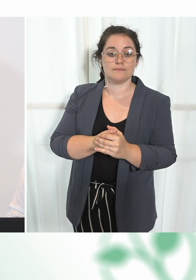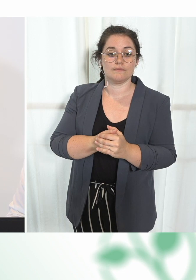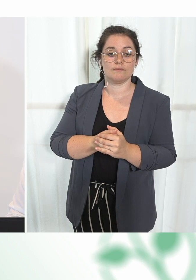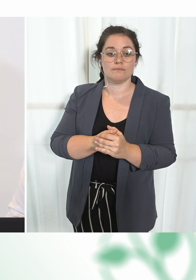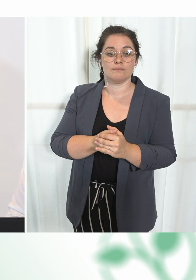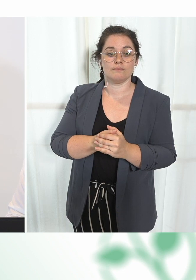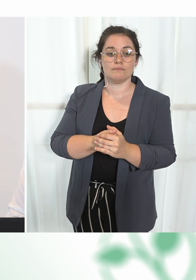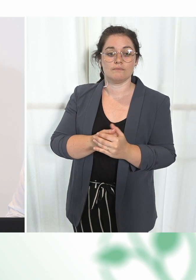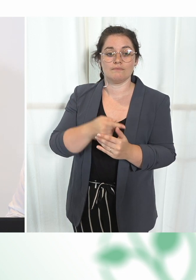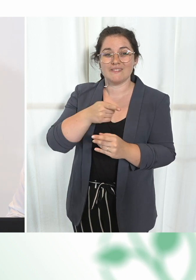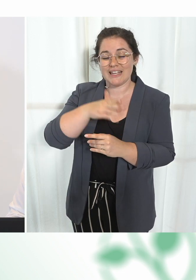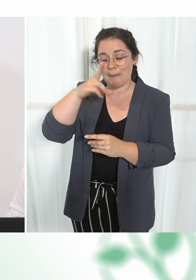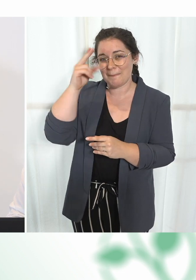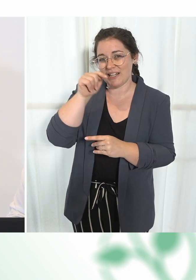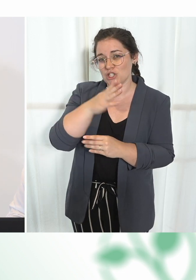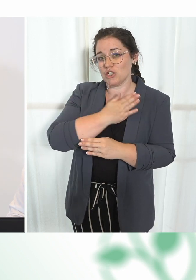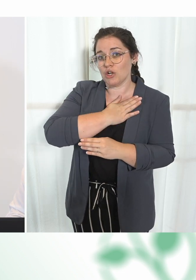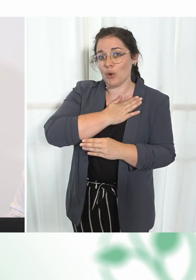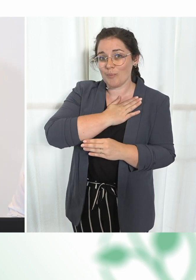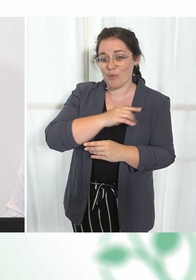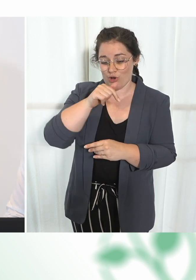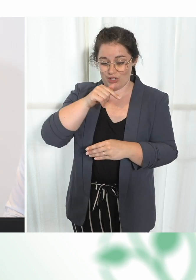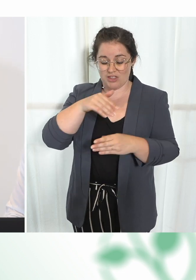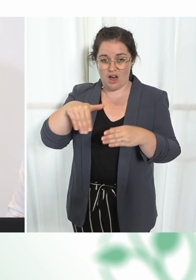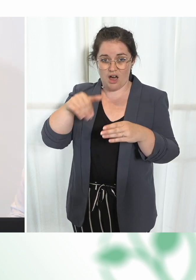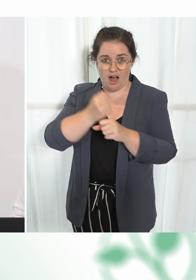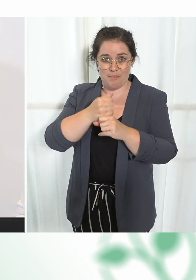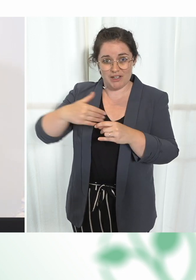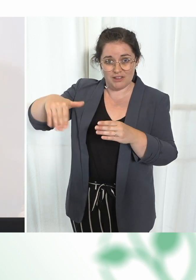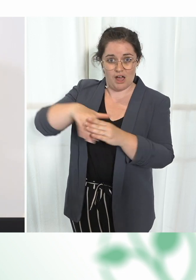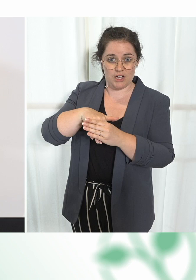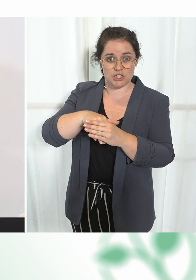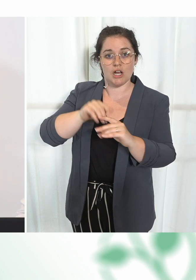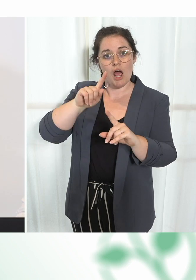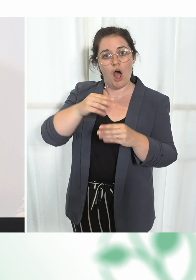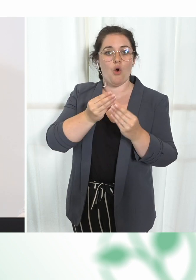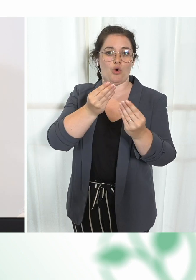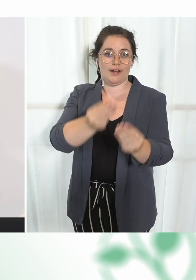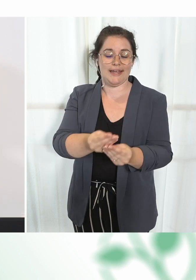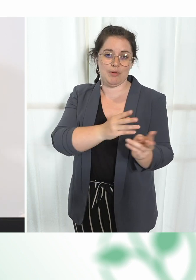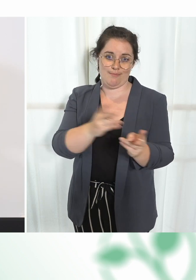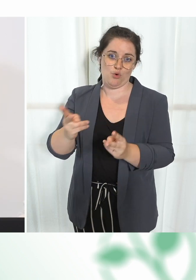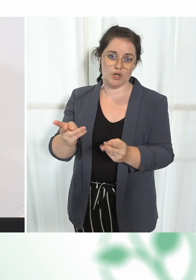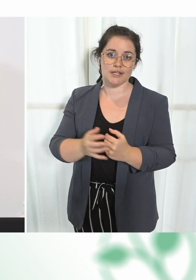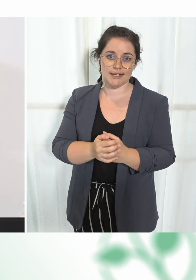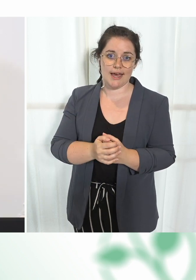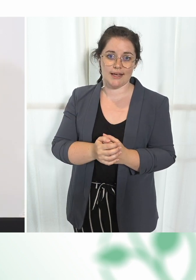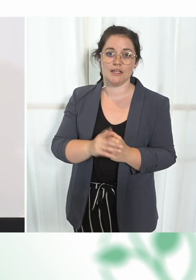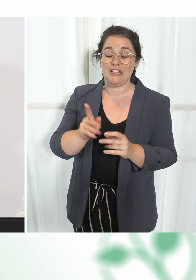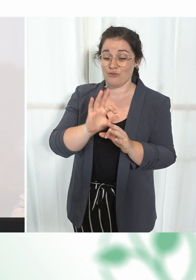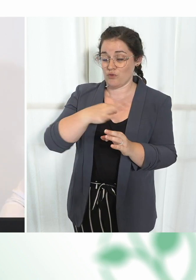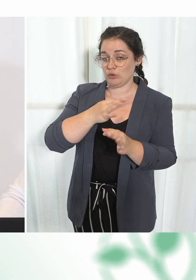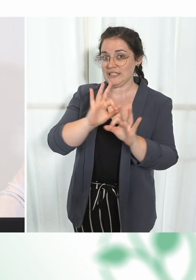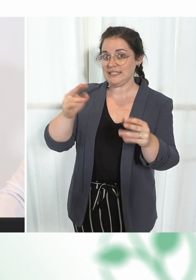die Menschen, die das so wollen, dass sie auch bei uns arbeiten, denen geben wir halt auch die Möglichkeit. Und es ist uns ganz wichtig, dass